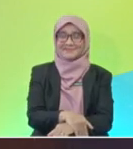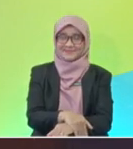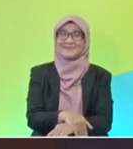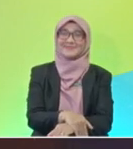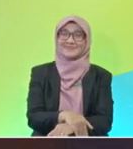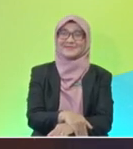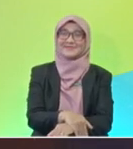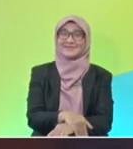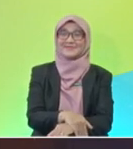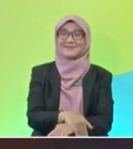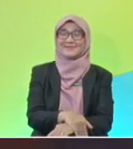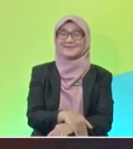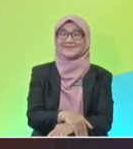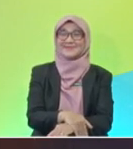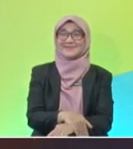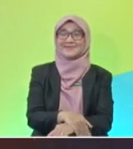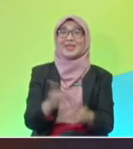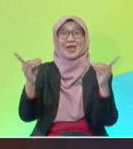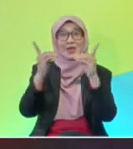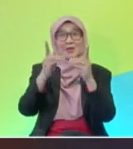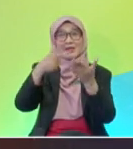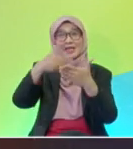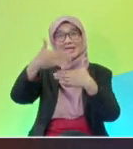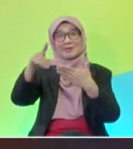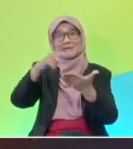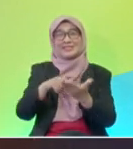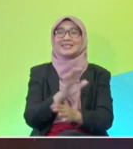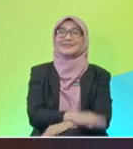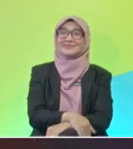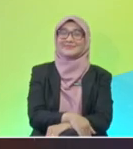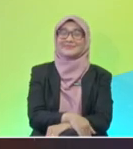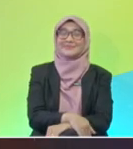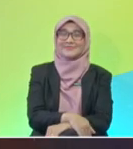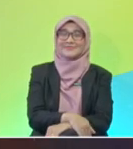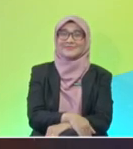tunggu sebentar lagi kita kembali semula sepas ini jangan ke